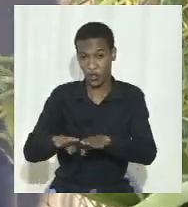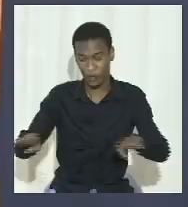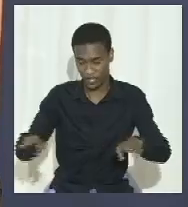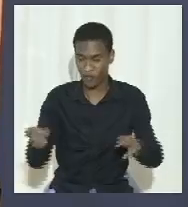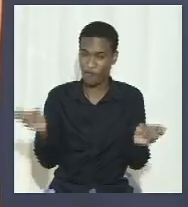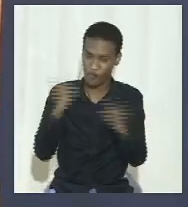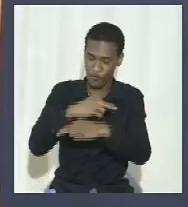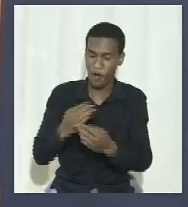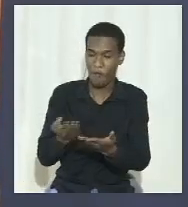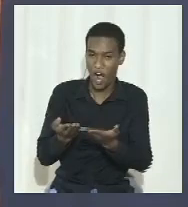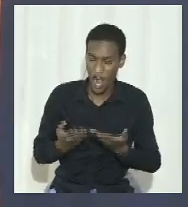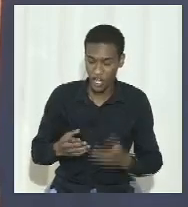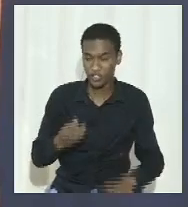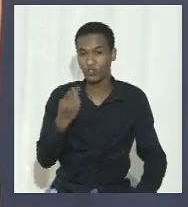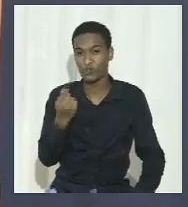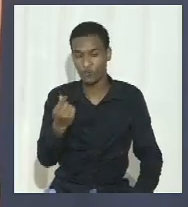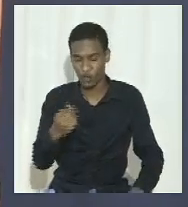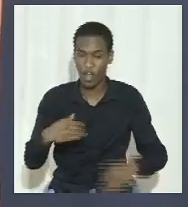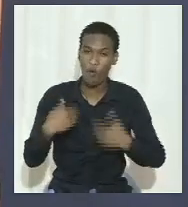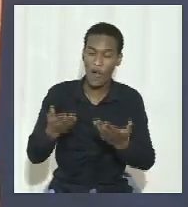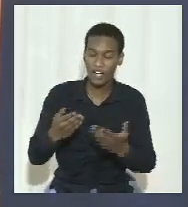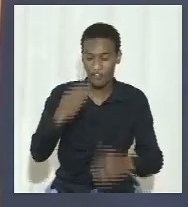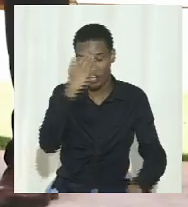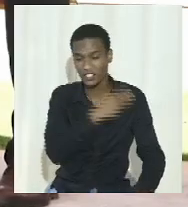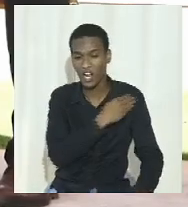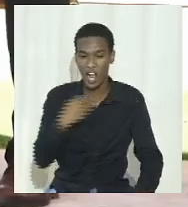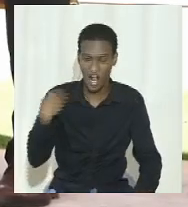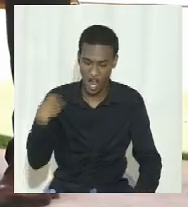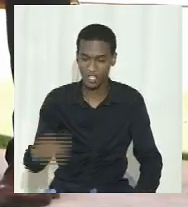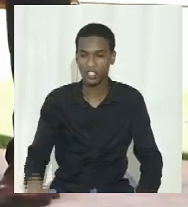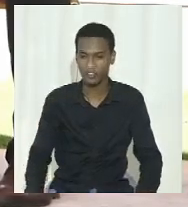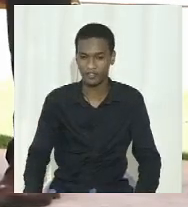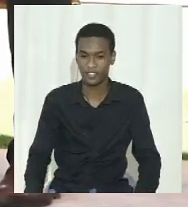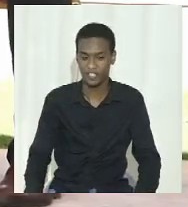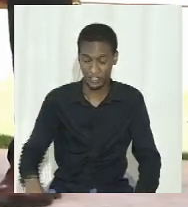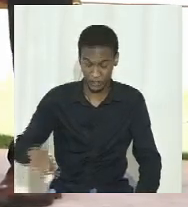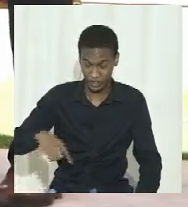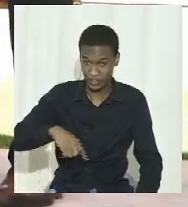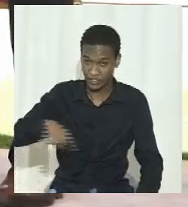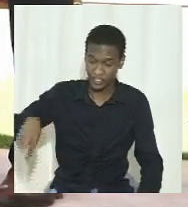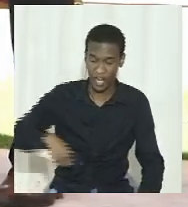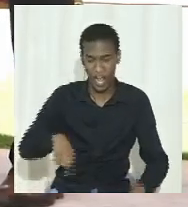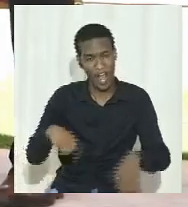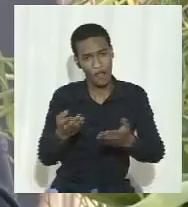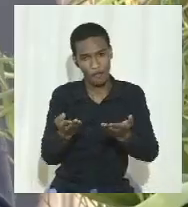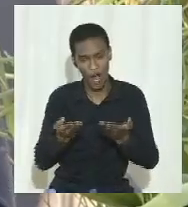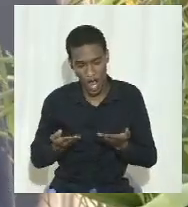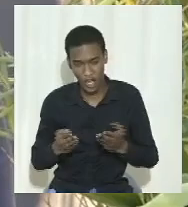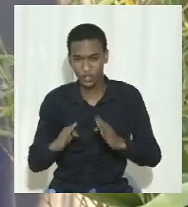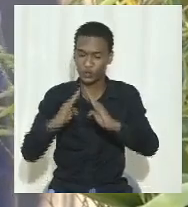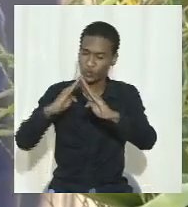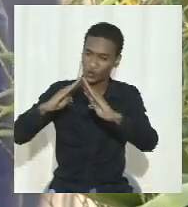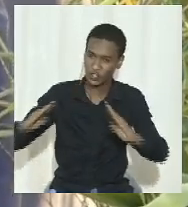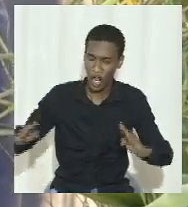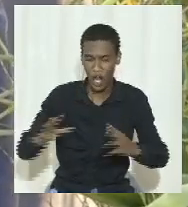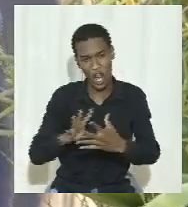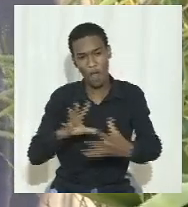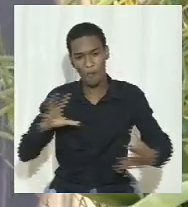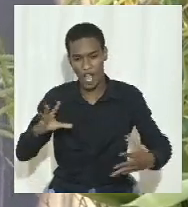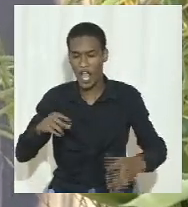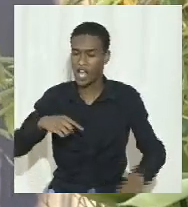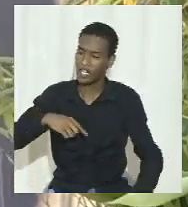dia hiteraka vokatsoa anay satria sady nahazo trano goavana ny vahoaka ray amanontolo no mahazo fanitrano